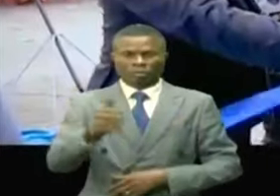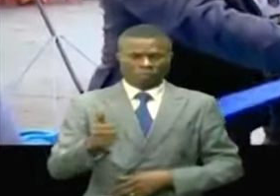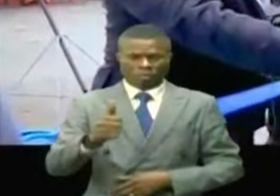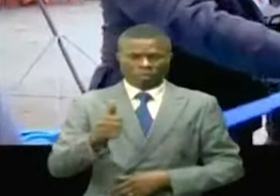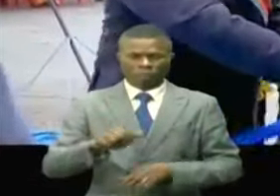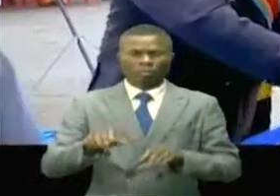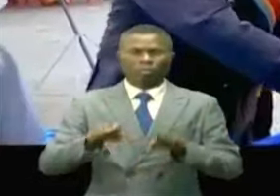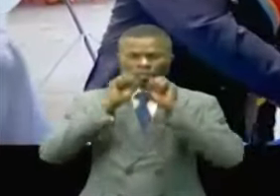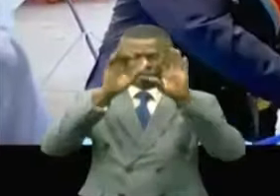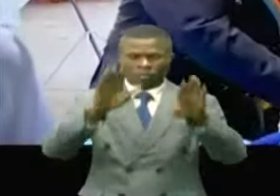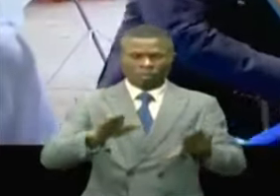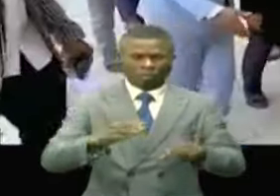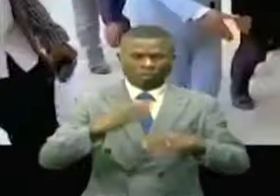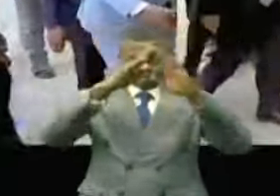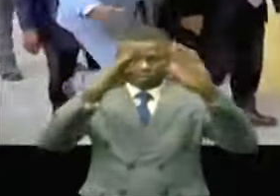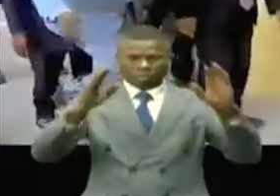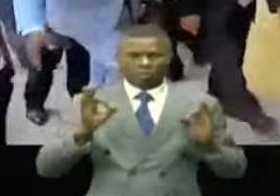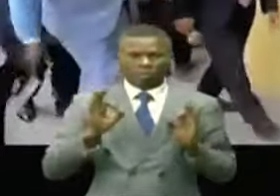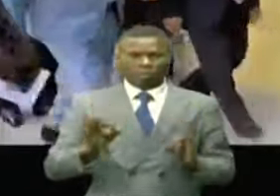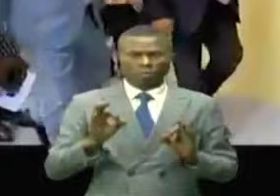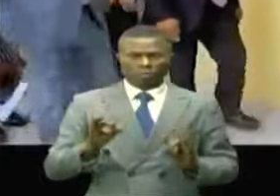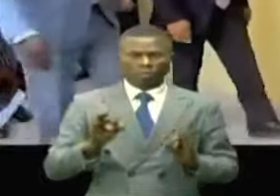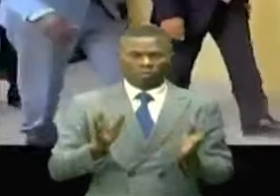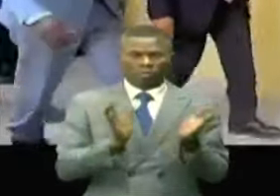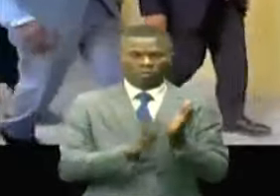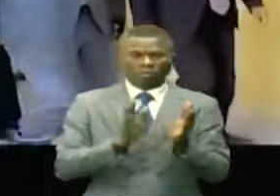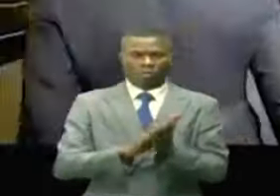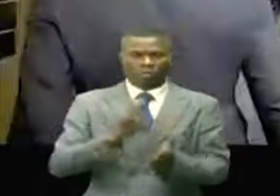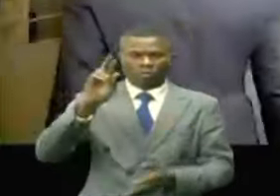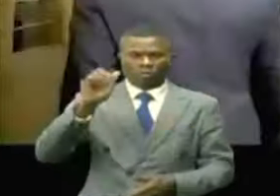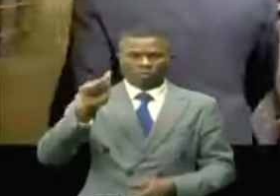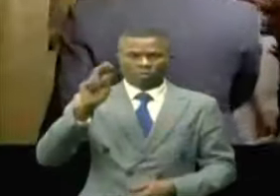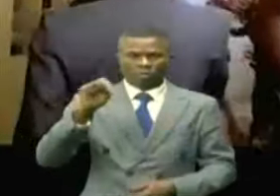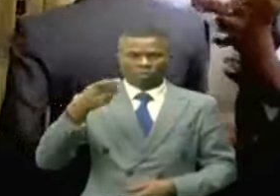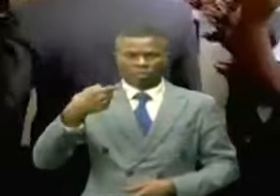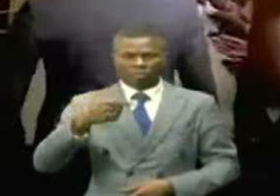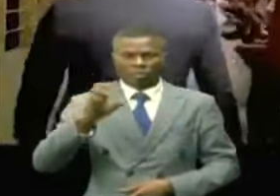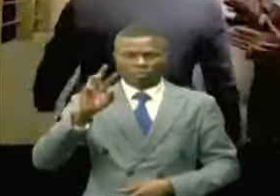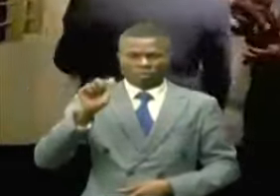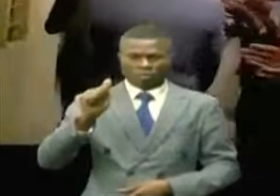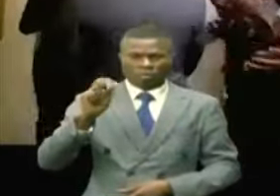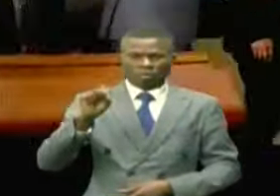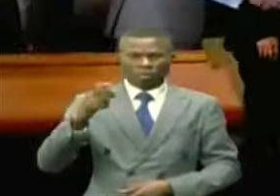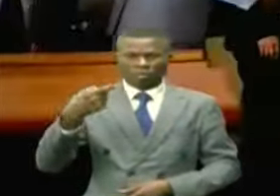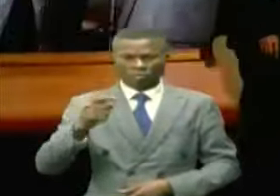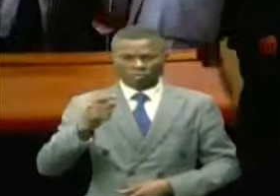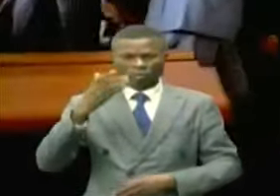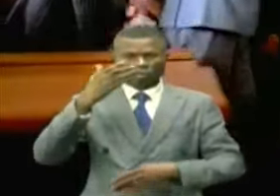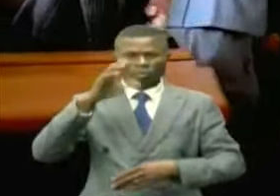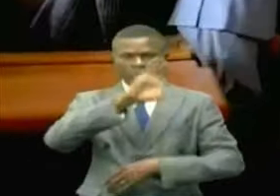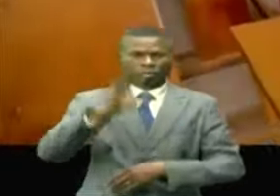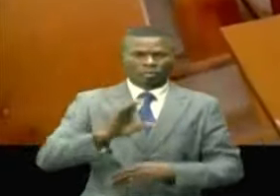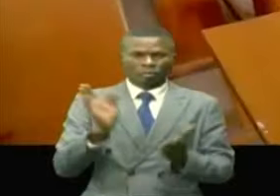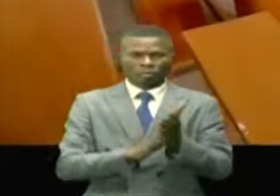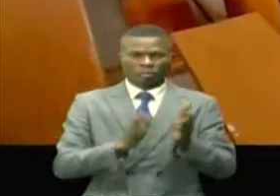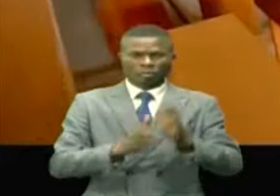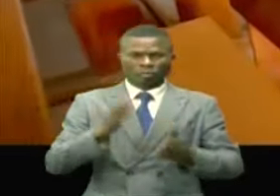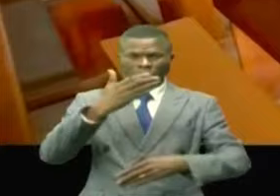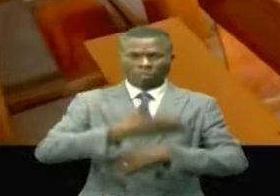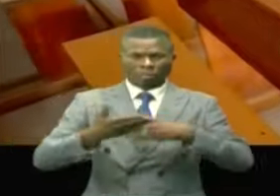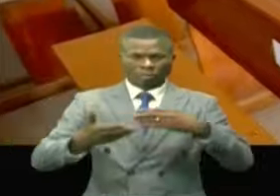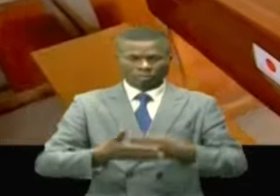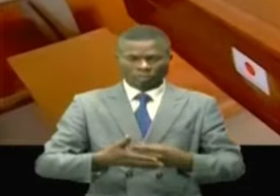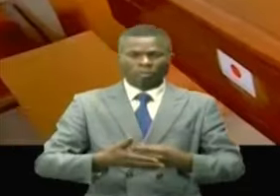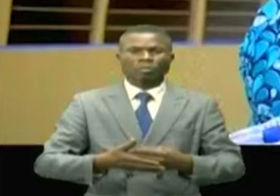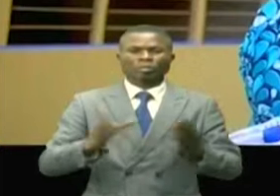d'inauguration du nouveau bâtiment de l'Institut angoango à bandalunga construit par l'ambassade du Japon en